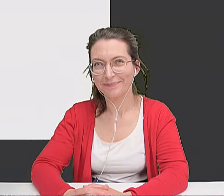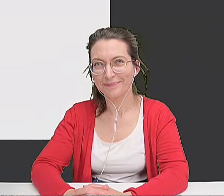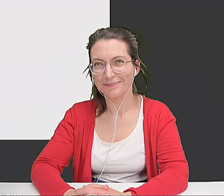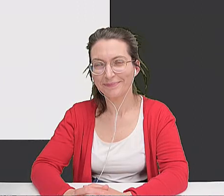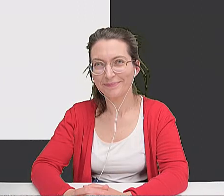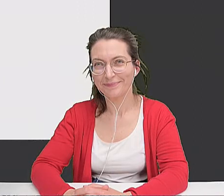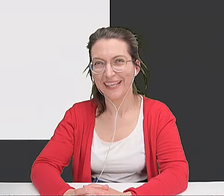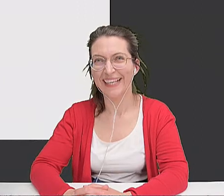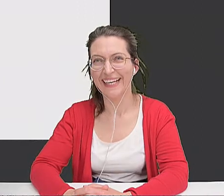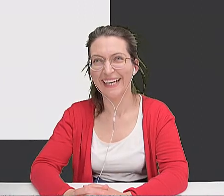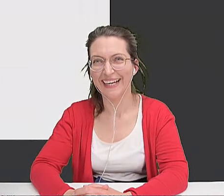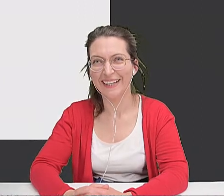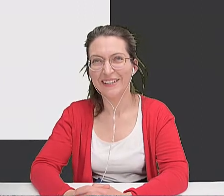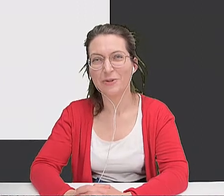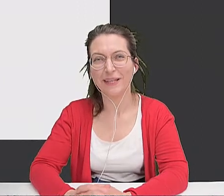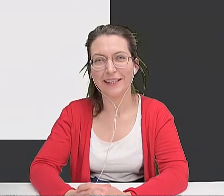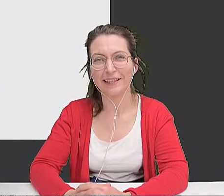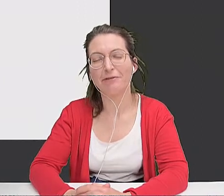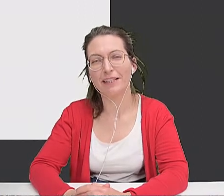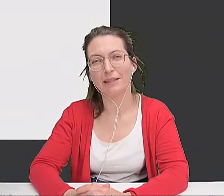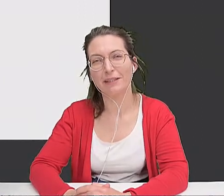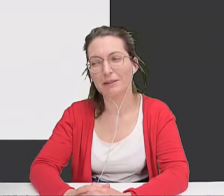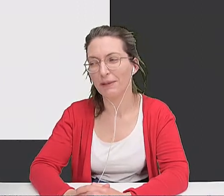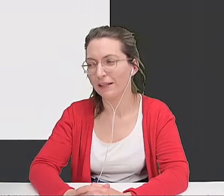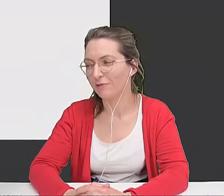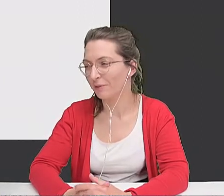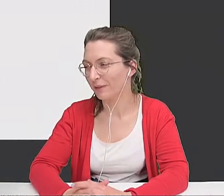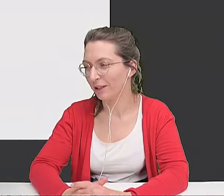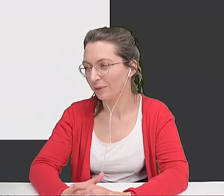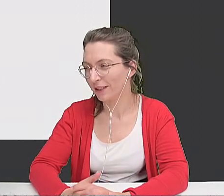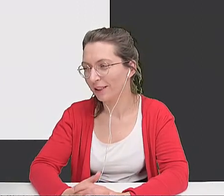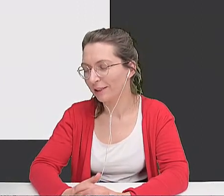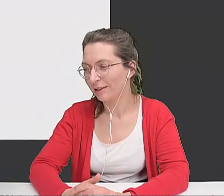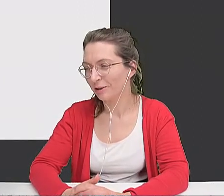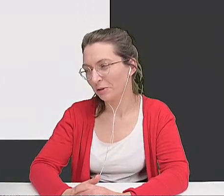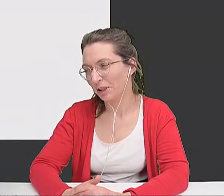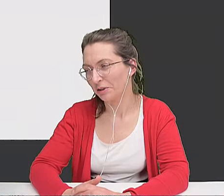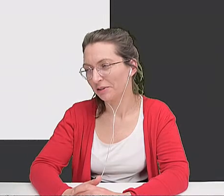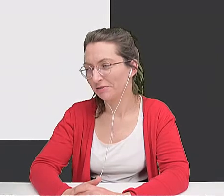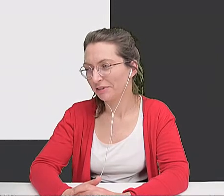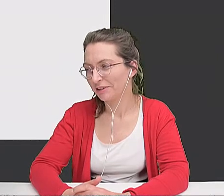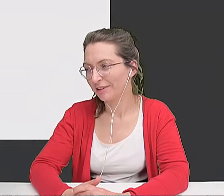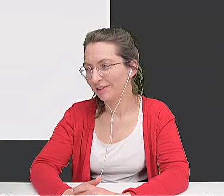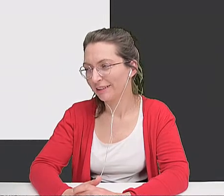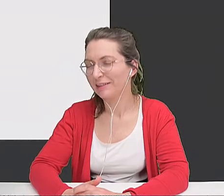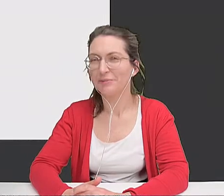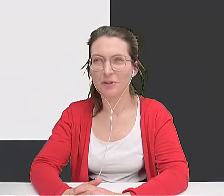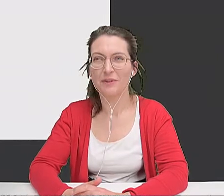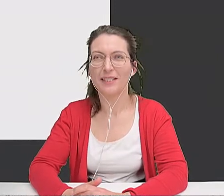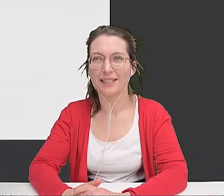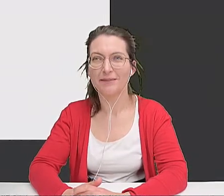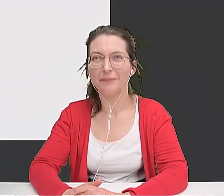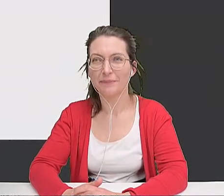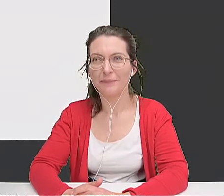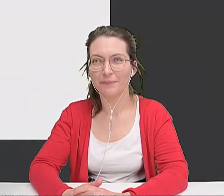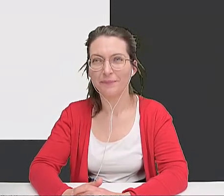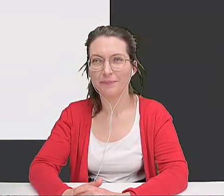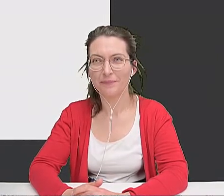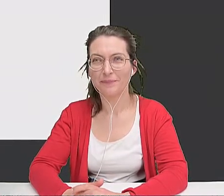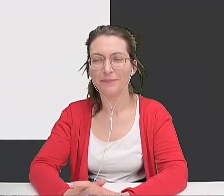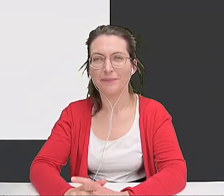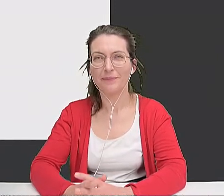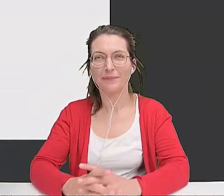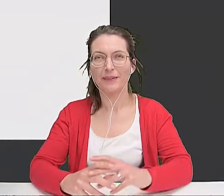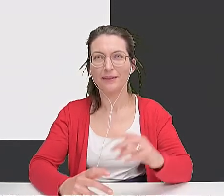für alle zugänglich. Zugänglich, ja, ja, vielleicht das, aber nicht beantwortbar, oder? Auch, das muss man dann, das kann man ja probieren. Man, wir haben ja eben schon